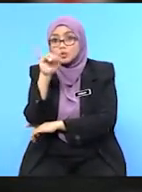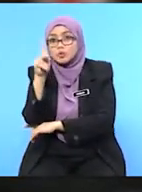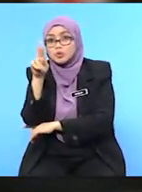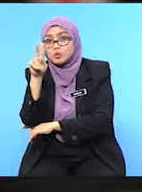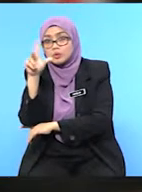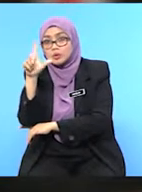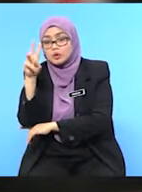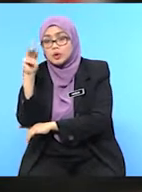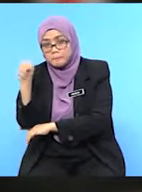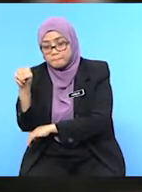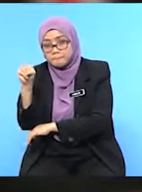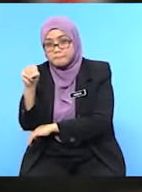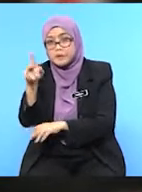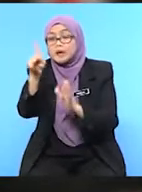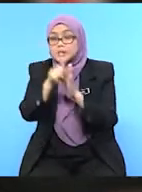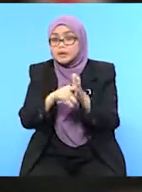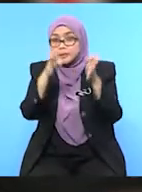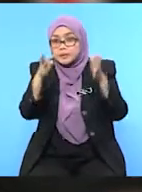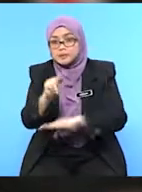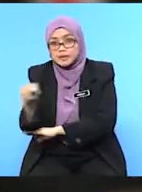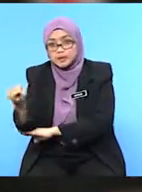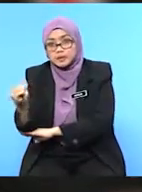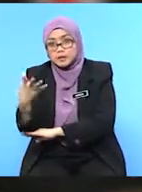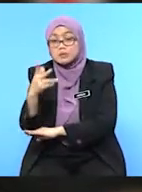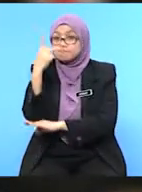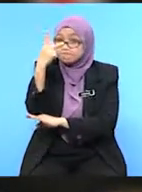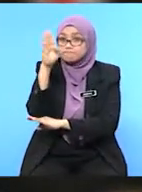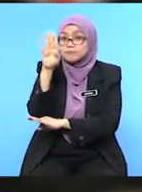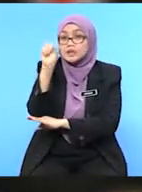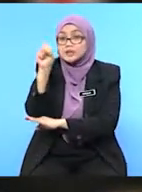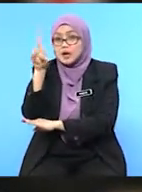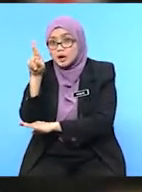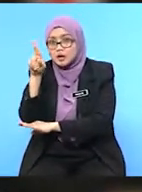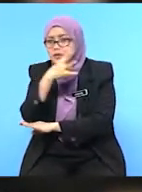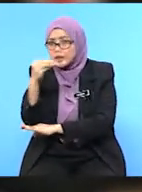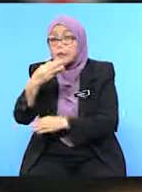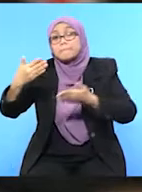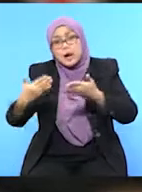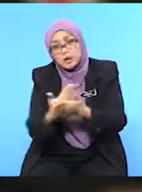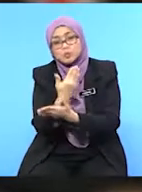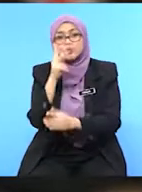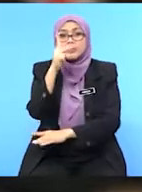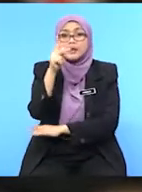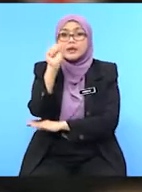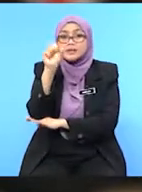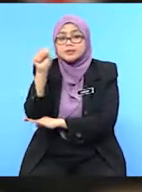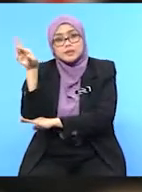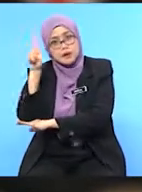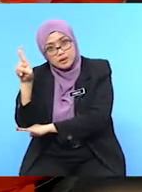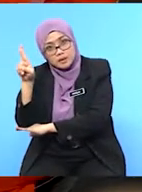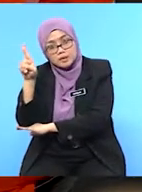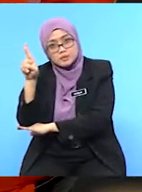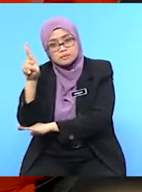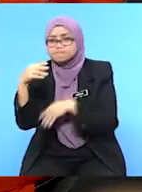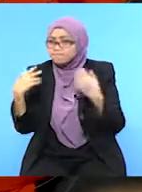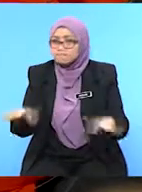ini krim bersepadu sekolah rendah ataupun qs-ar dana terbaru berikut McD sekolah rendah ataupun